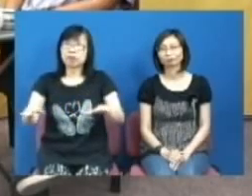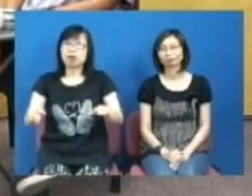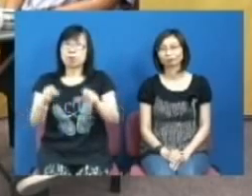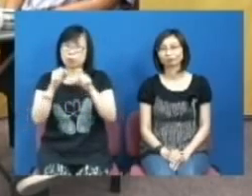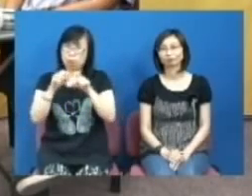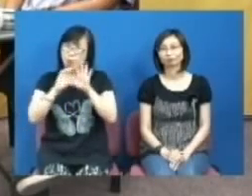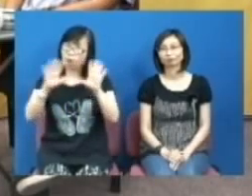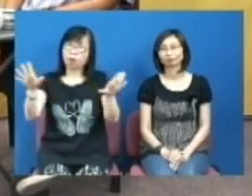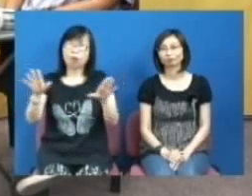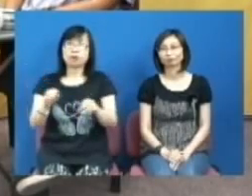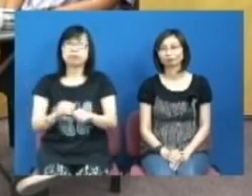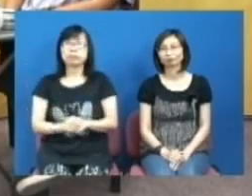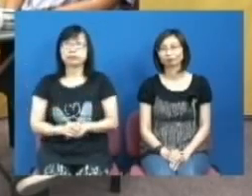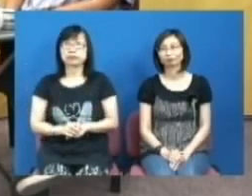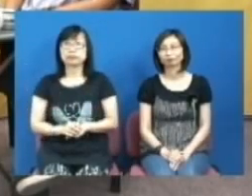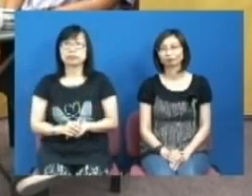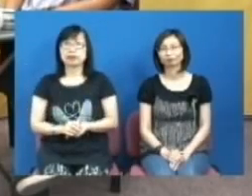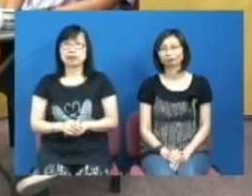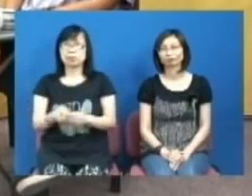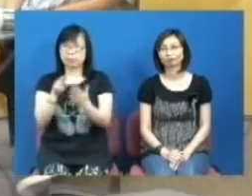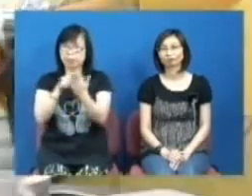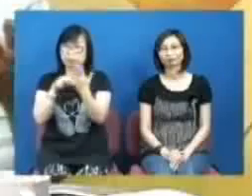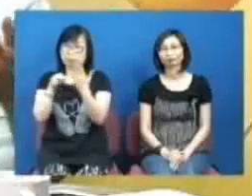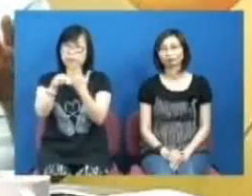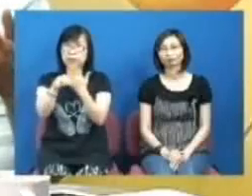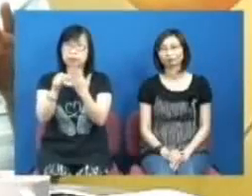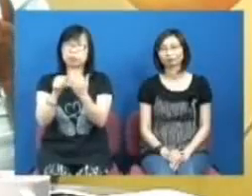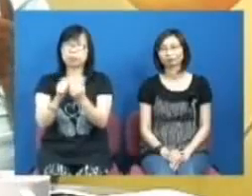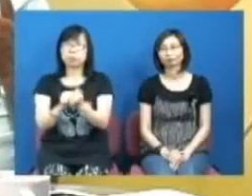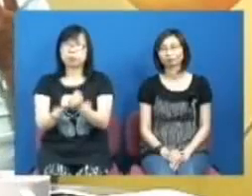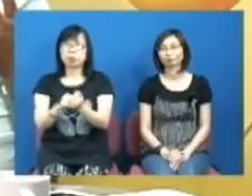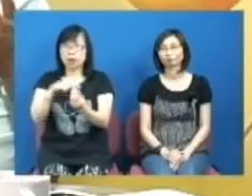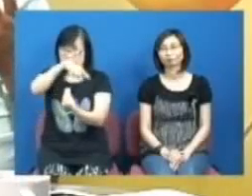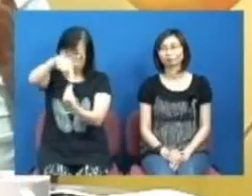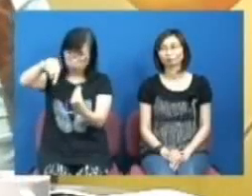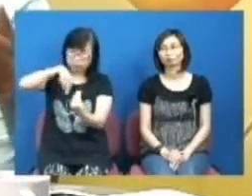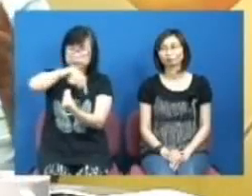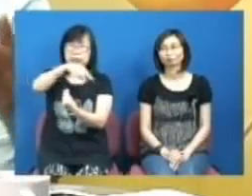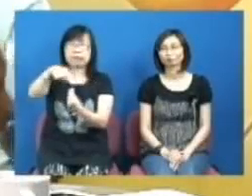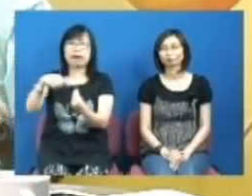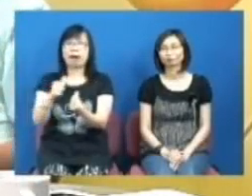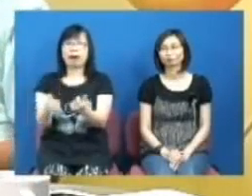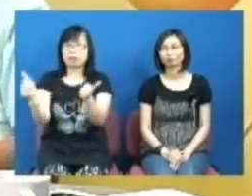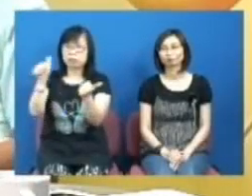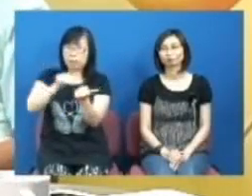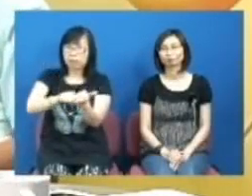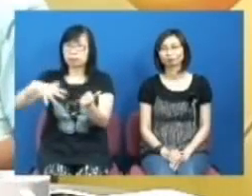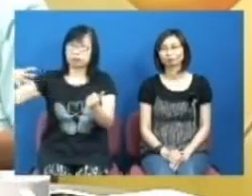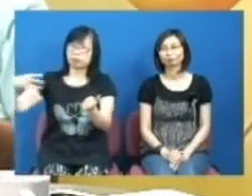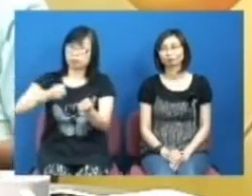開透明的環境底下，去憑他手中的票授權嘛。